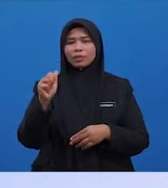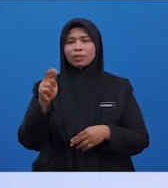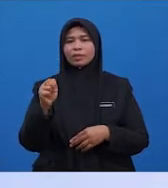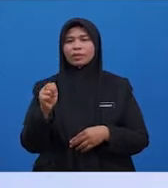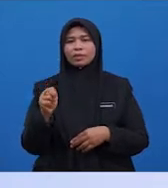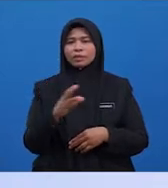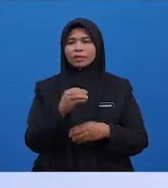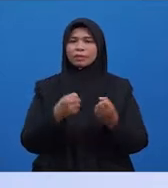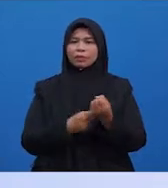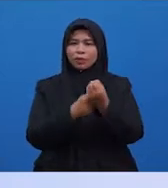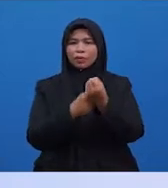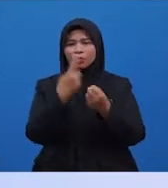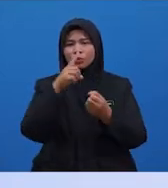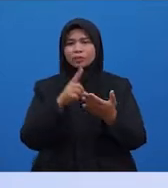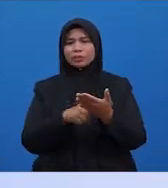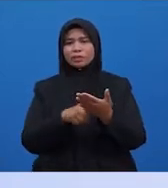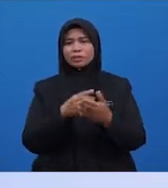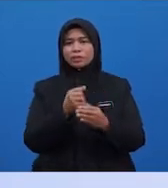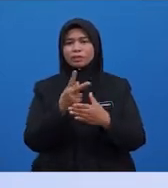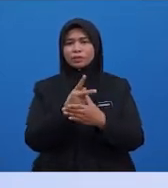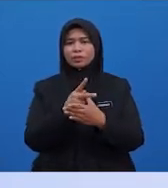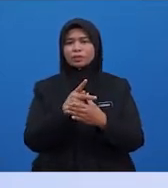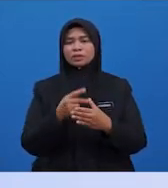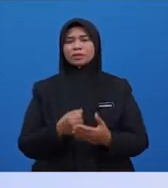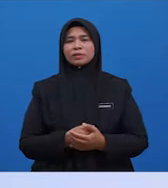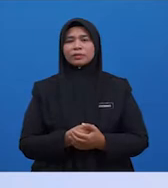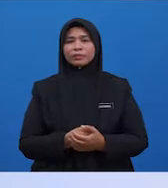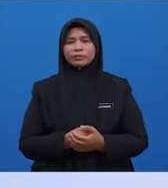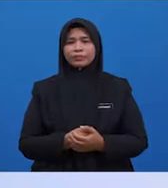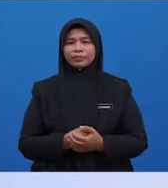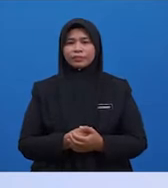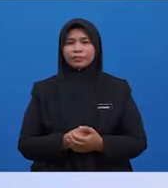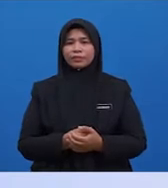dalam membincangkan dan berkongsi mengenai pasukan atau atlet.